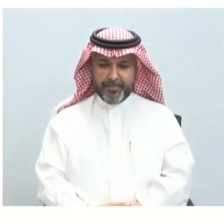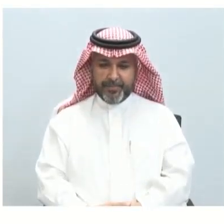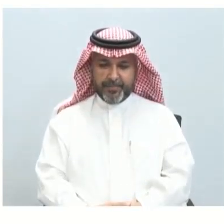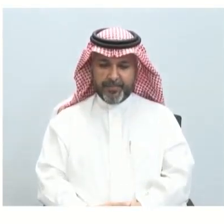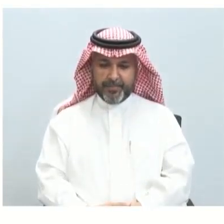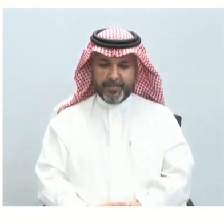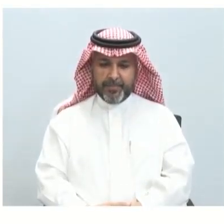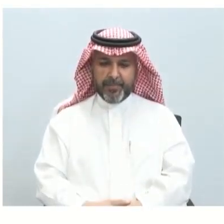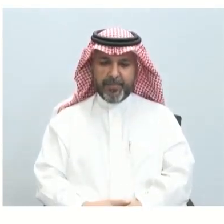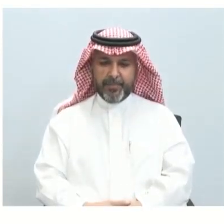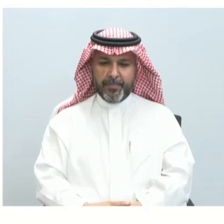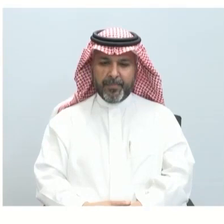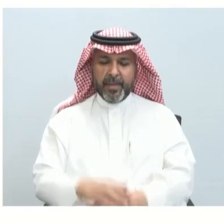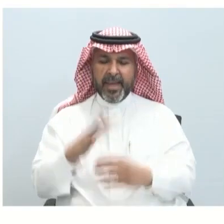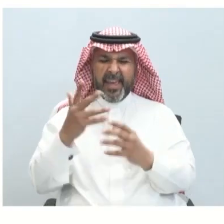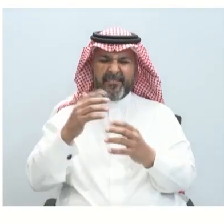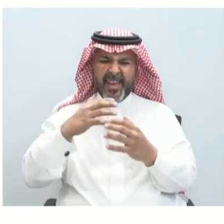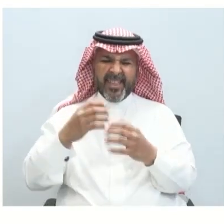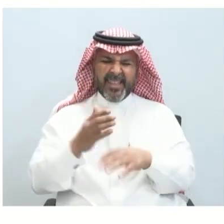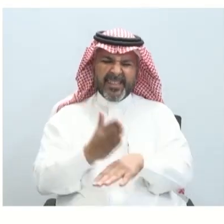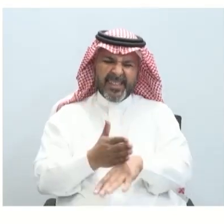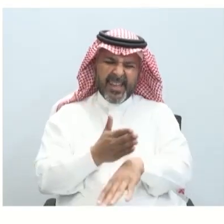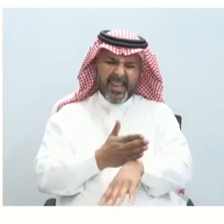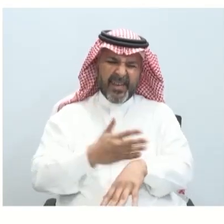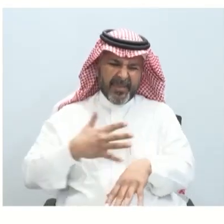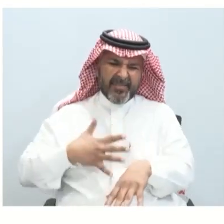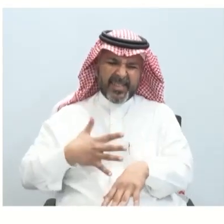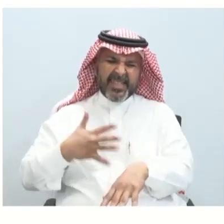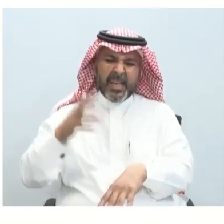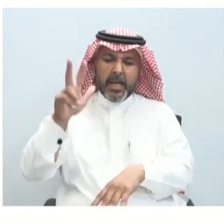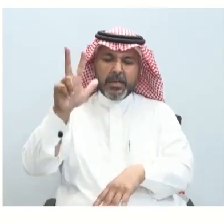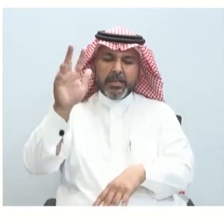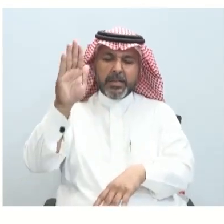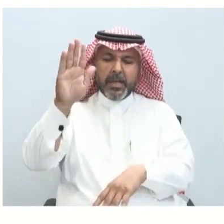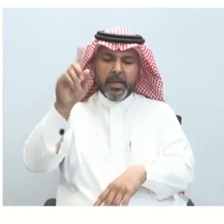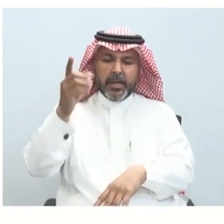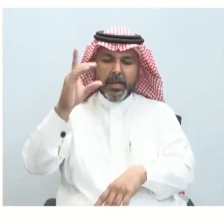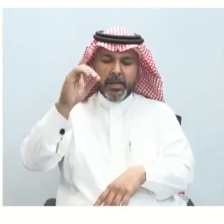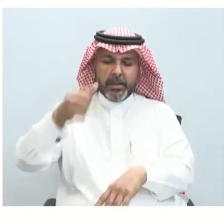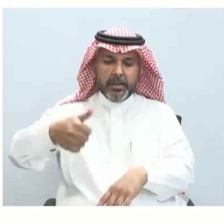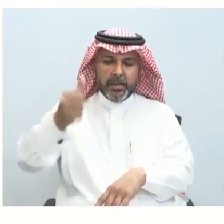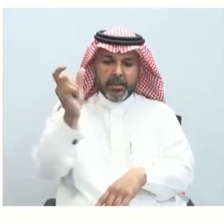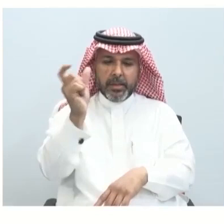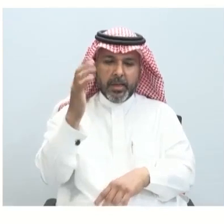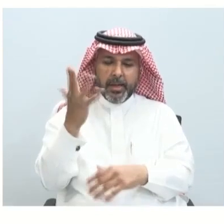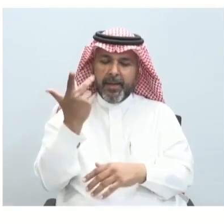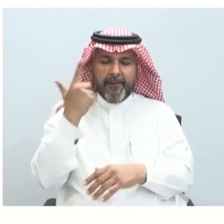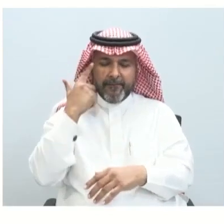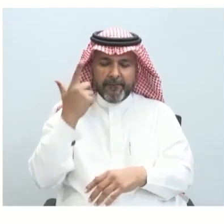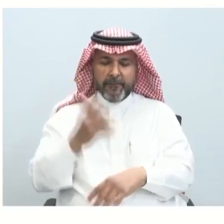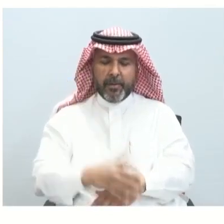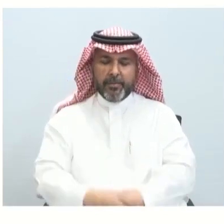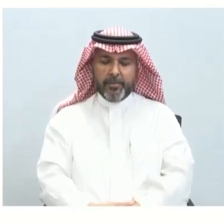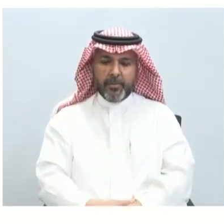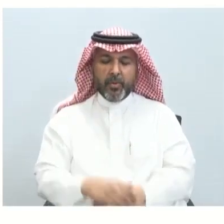فسر وفسر كيف ينتج الورم السرطاني عن اختلال دوره الخليه لا